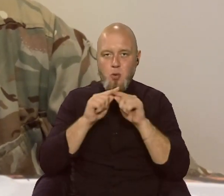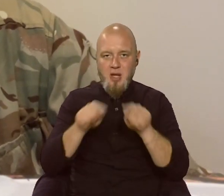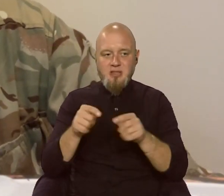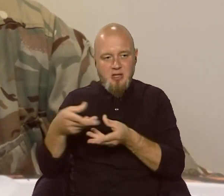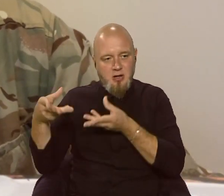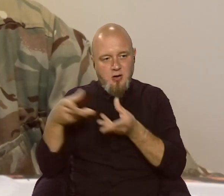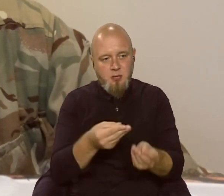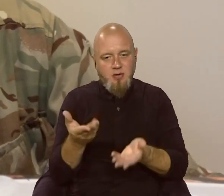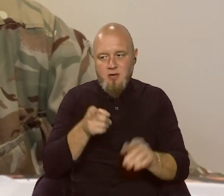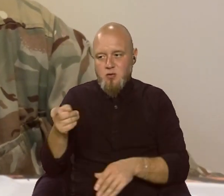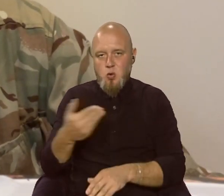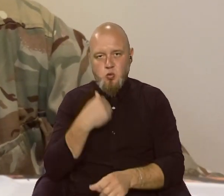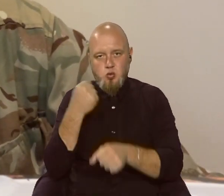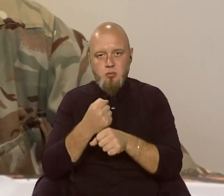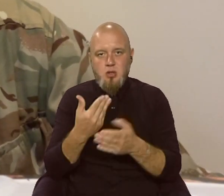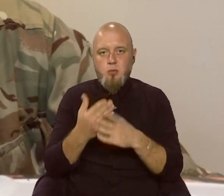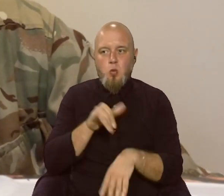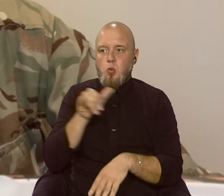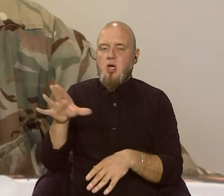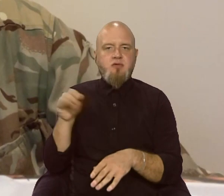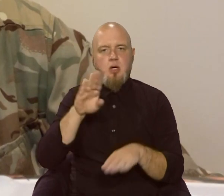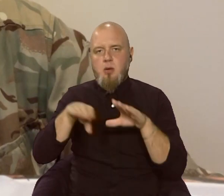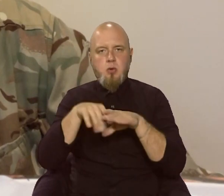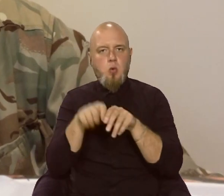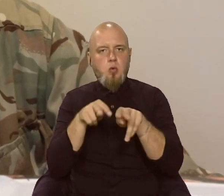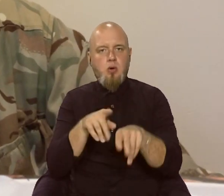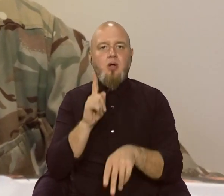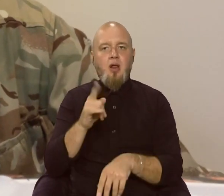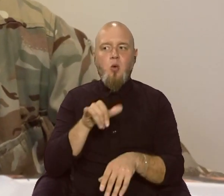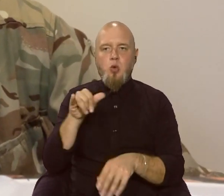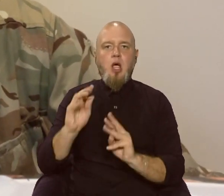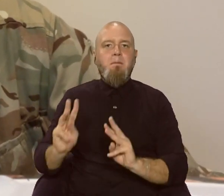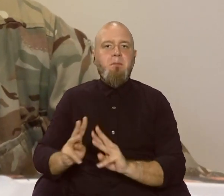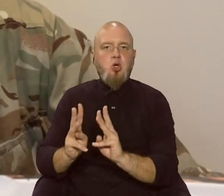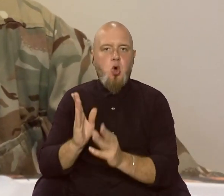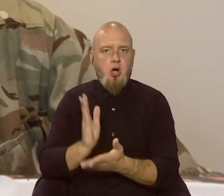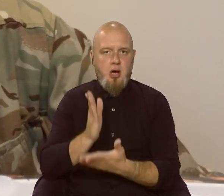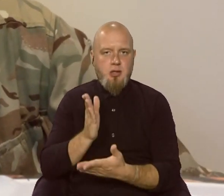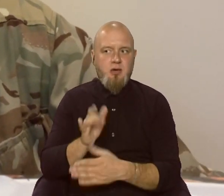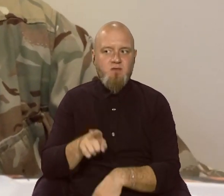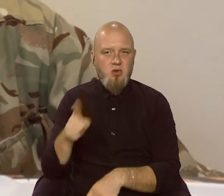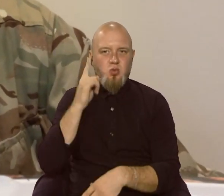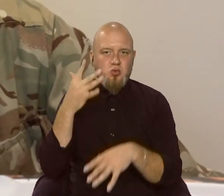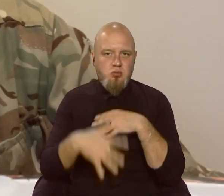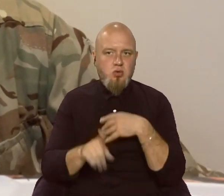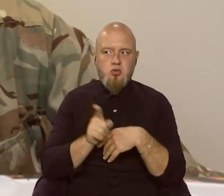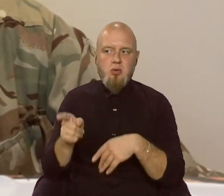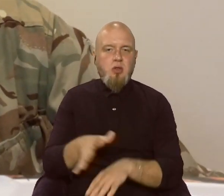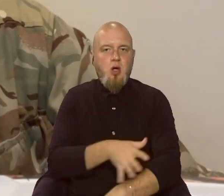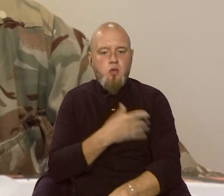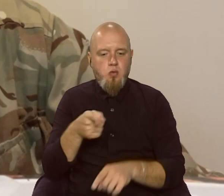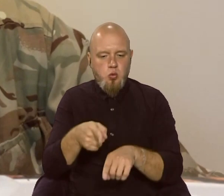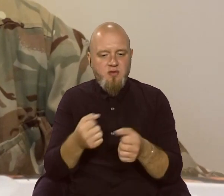який вони хочуть зробити, начебто в них все під контролем, але в них підгорає, і вони розуміють, що їм надовго